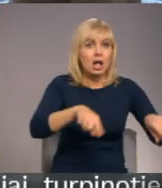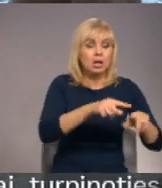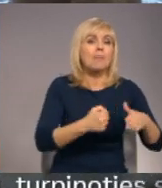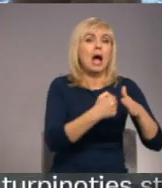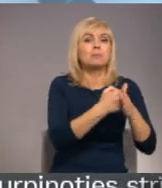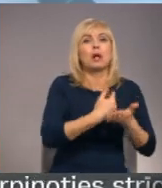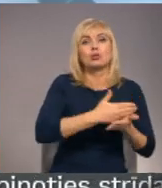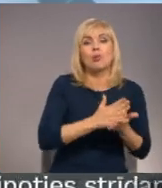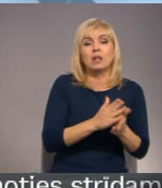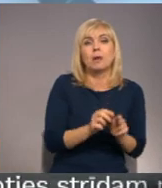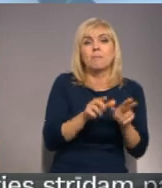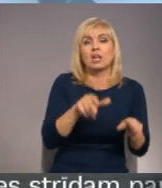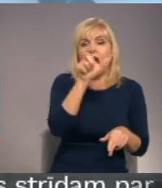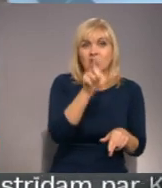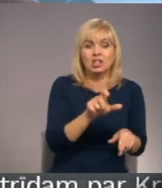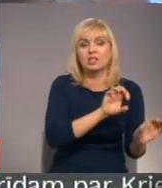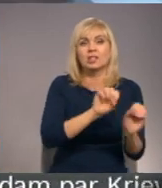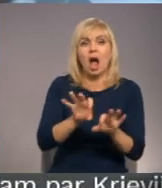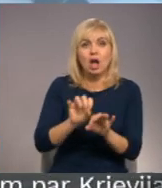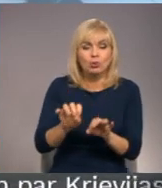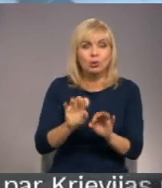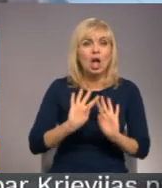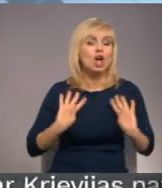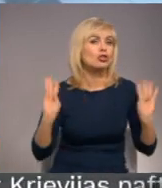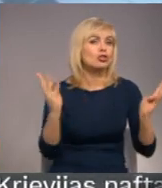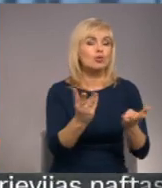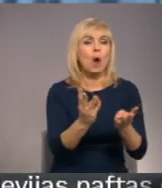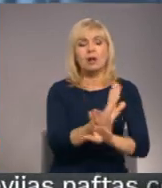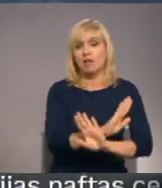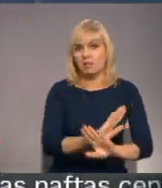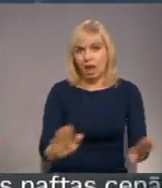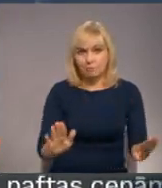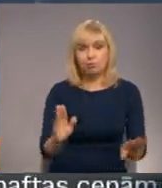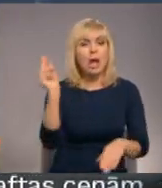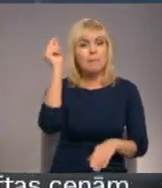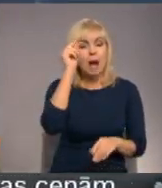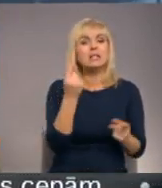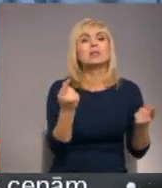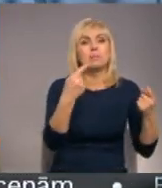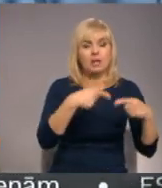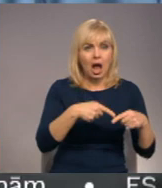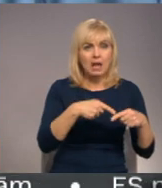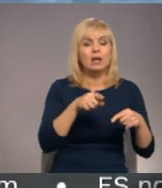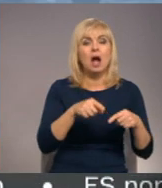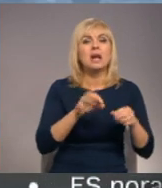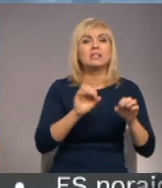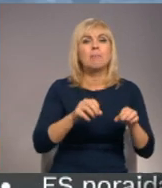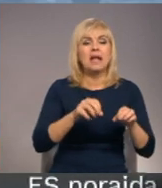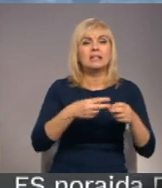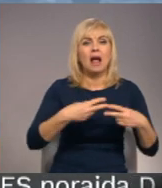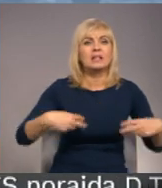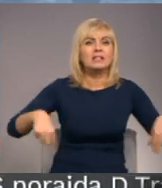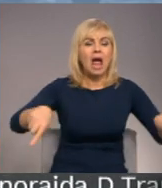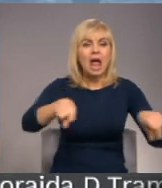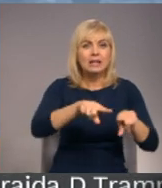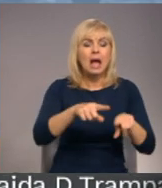nodaļas priekšnieks Aivars Driņģis skaidro, ka fiziski žog apkārt šeit nebūs, taču mācību laikā tiks izlikti apķēdējumi un brīdinājuma